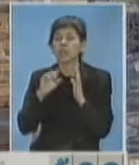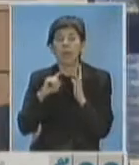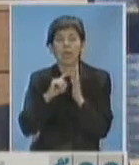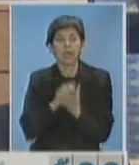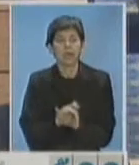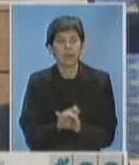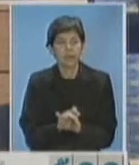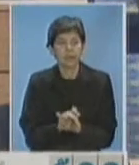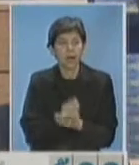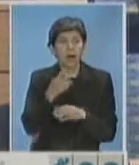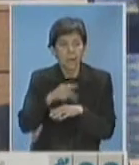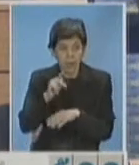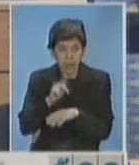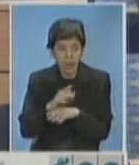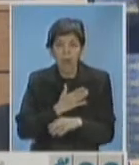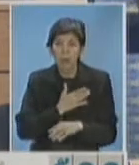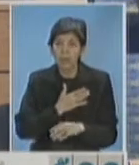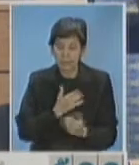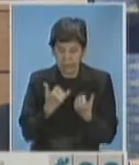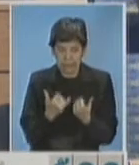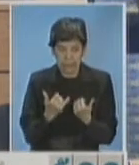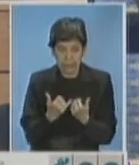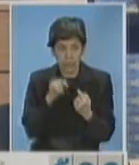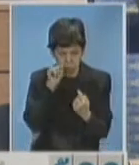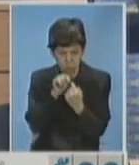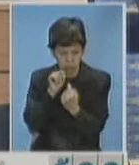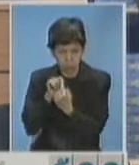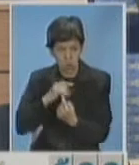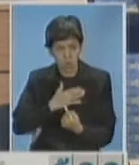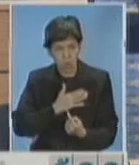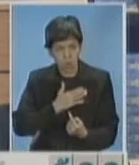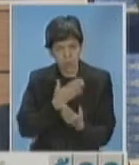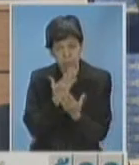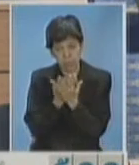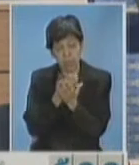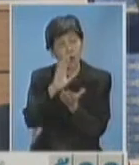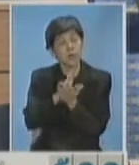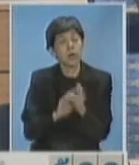ตย์ท่านประธานครับผมอยู่ในประเด็นอย่างชัดเจนเพราะงบประมาณ